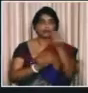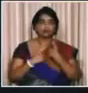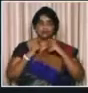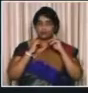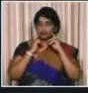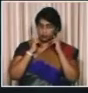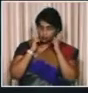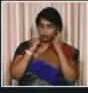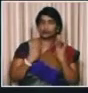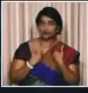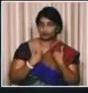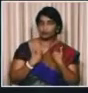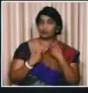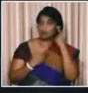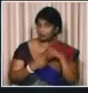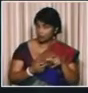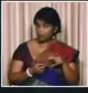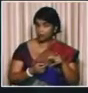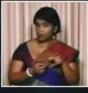දන්නවා. එනිසා